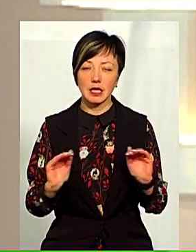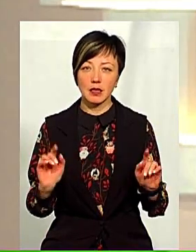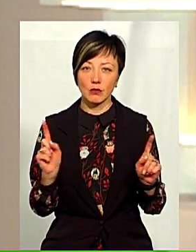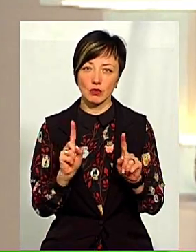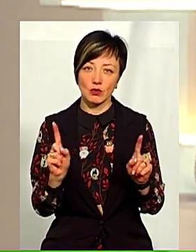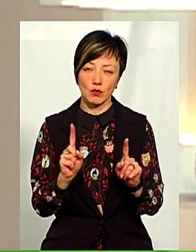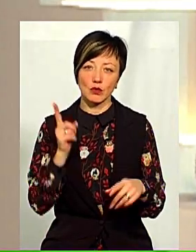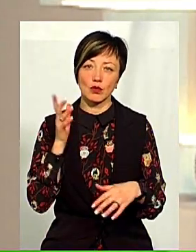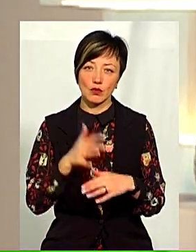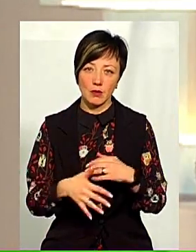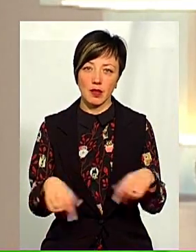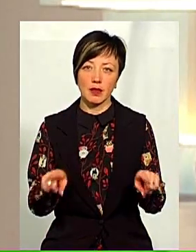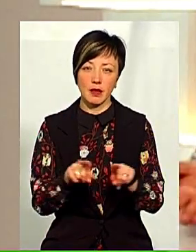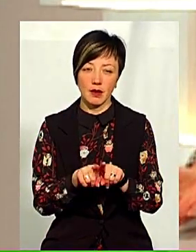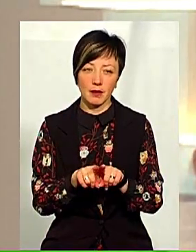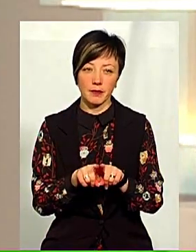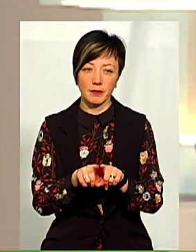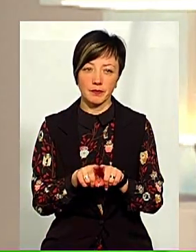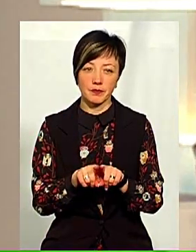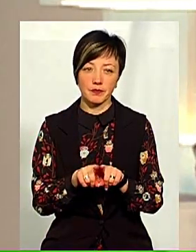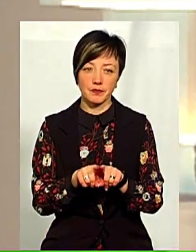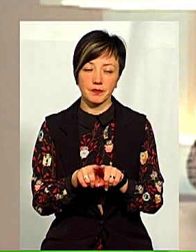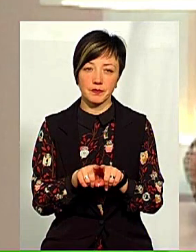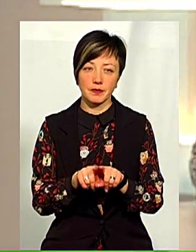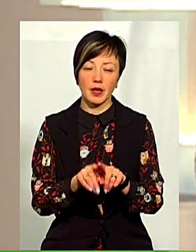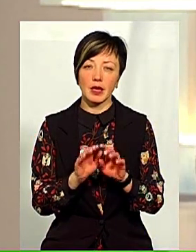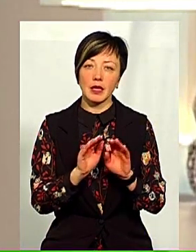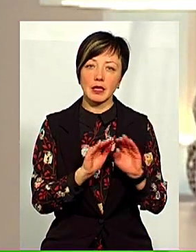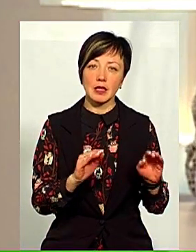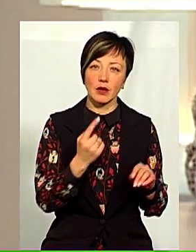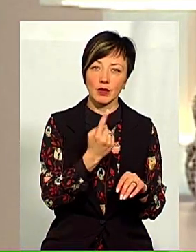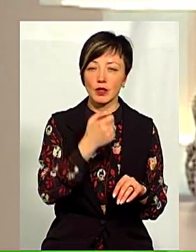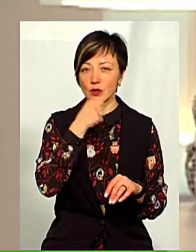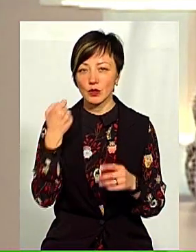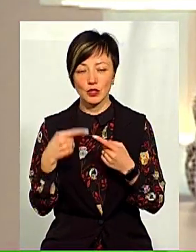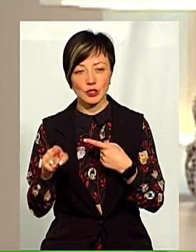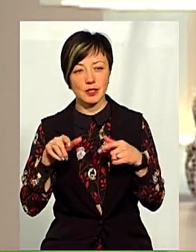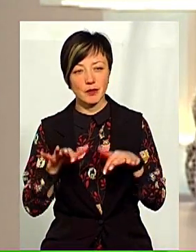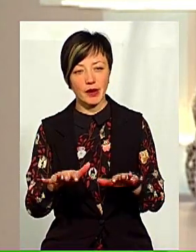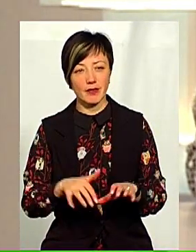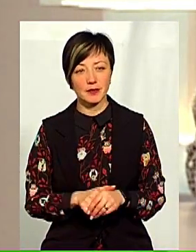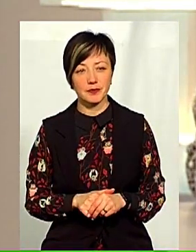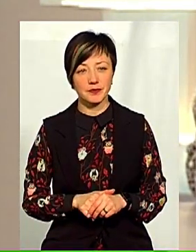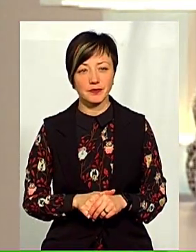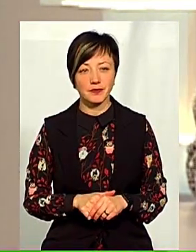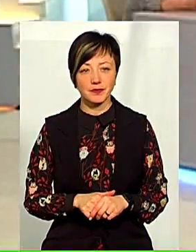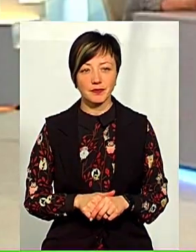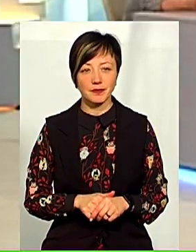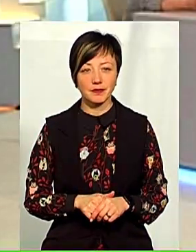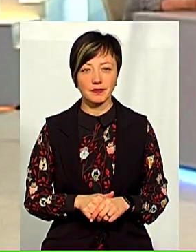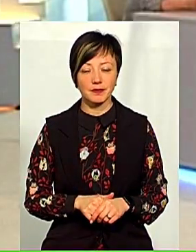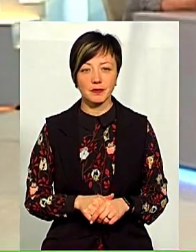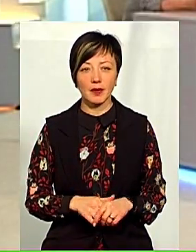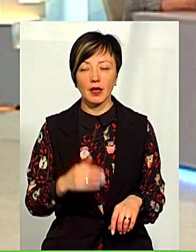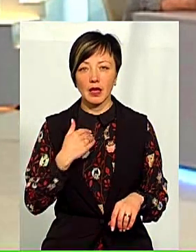вони зрозуміли таке це? Діти – це одне, дорослі – інша справа. Ну, я думаю,